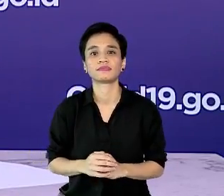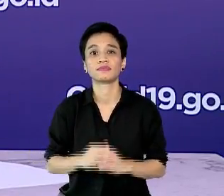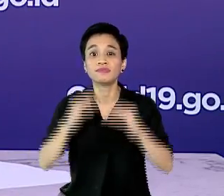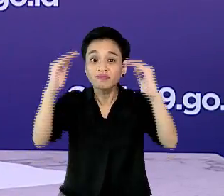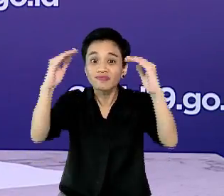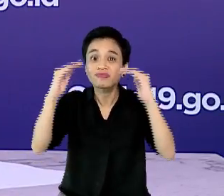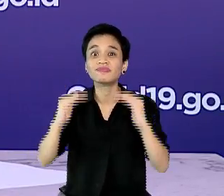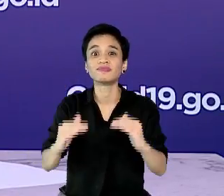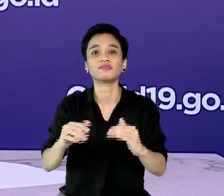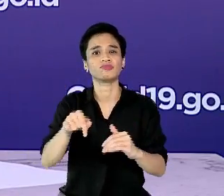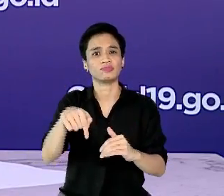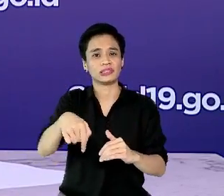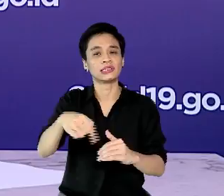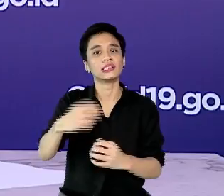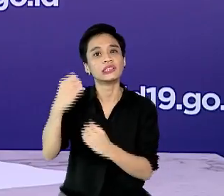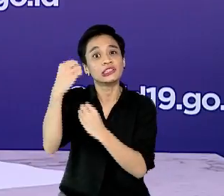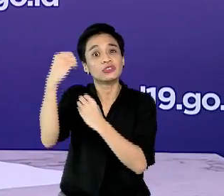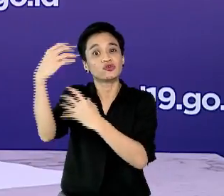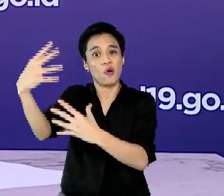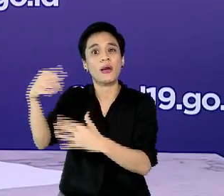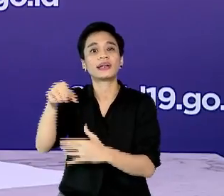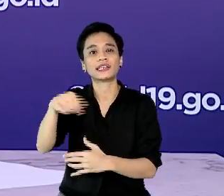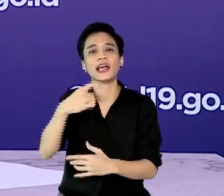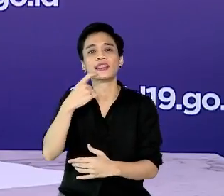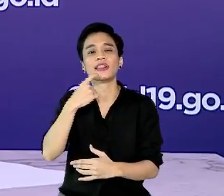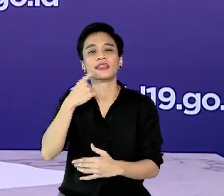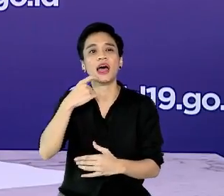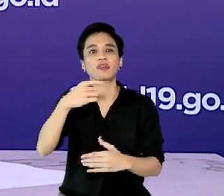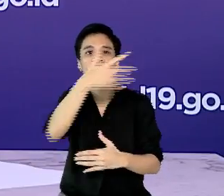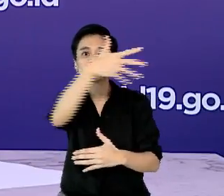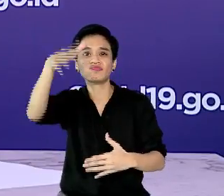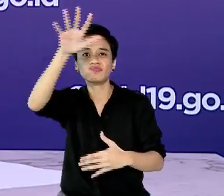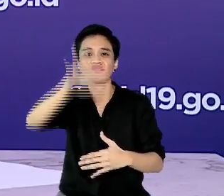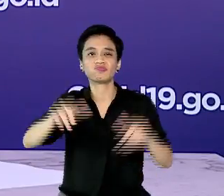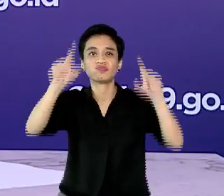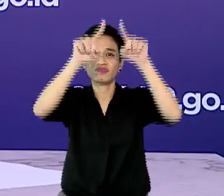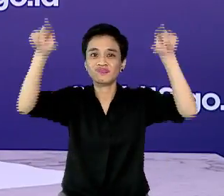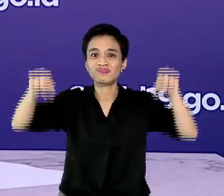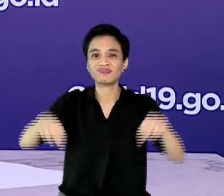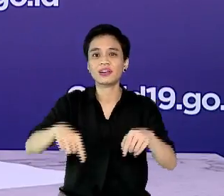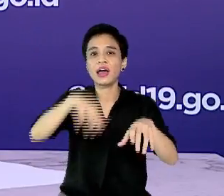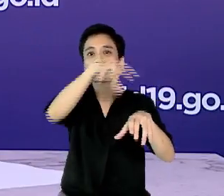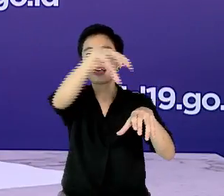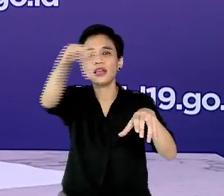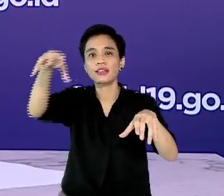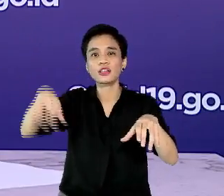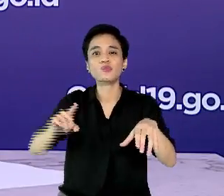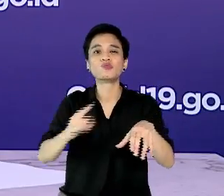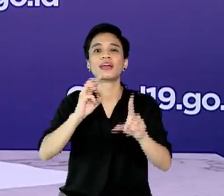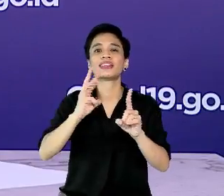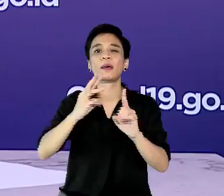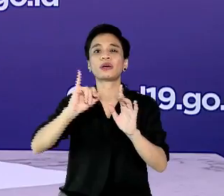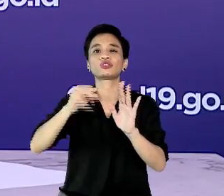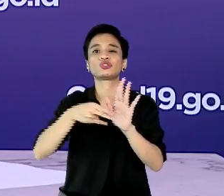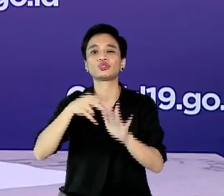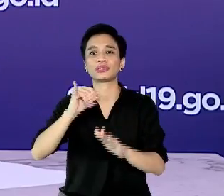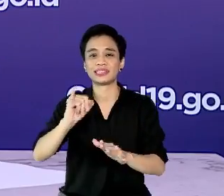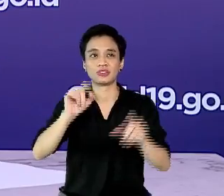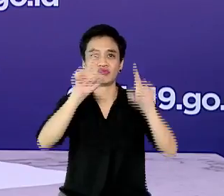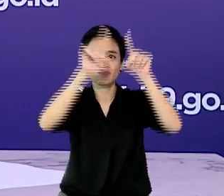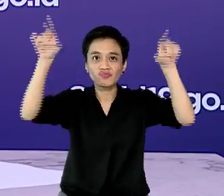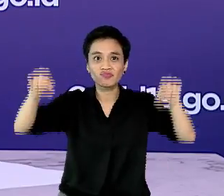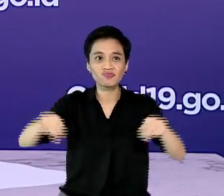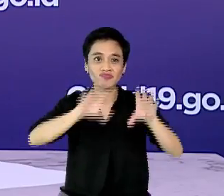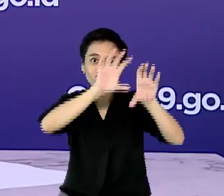Selanjutnya, saya akan menginformasikan terkait peta zonasi risiko per 13 Juni 2021. Pada